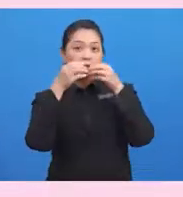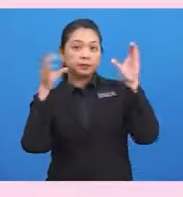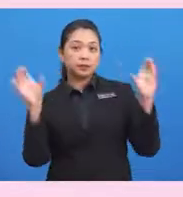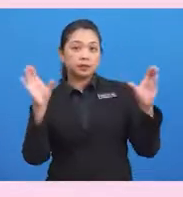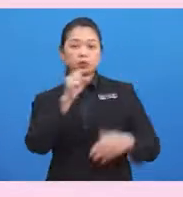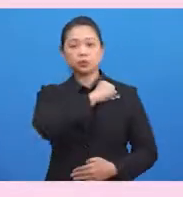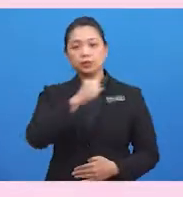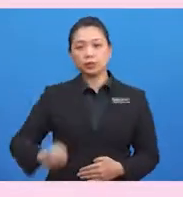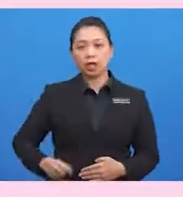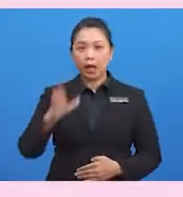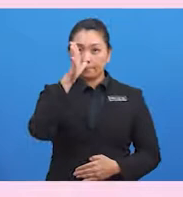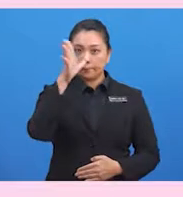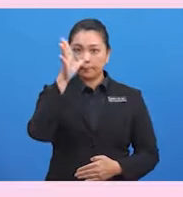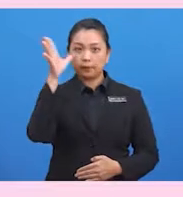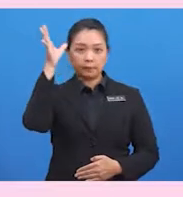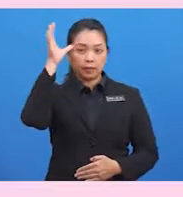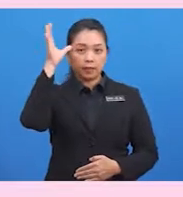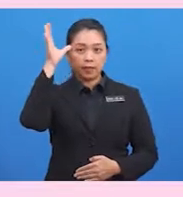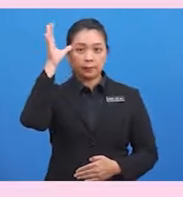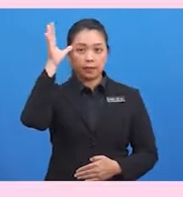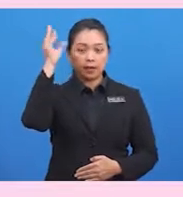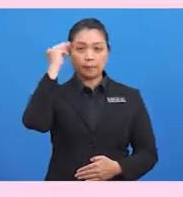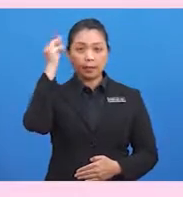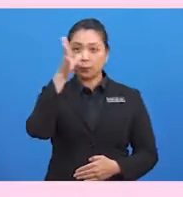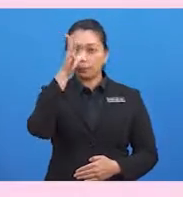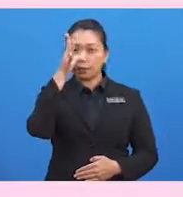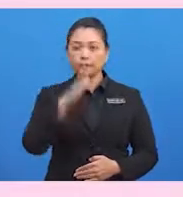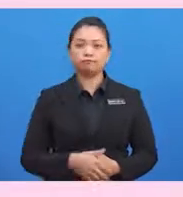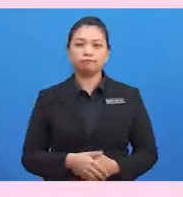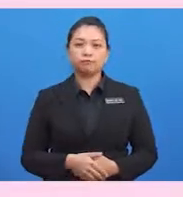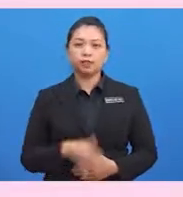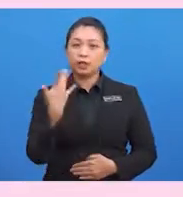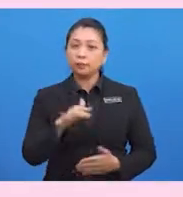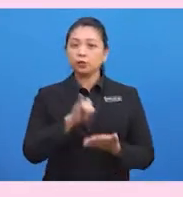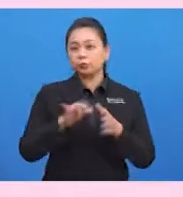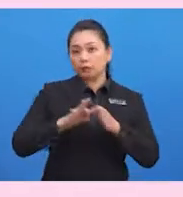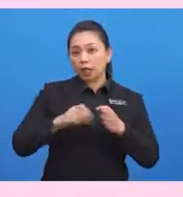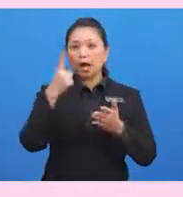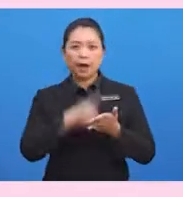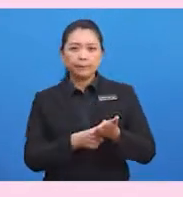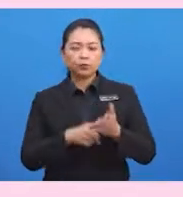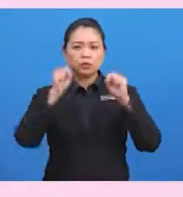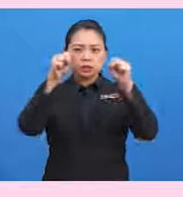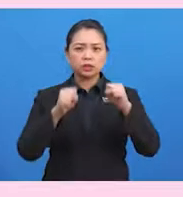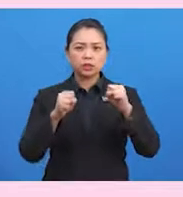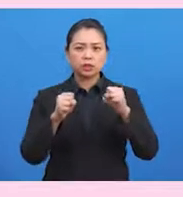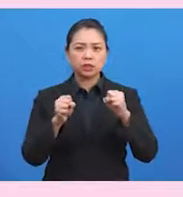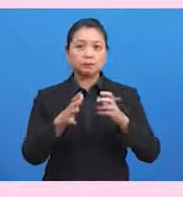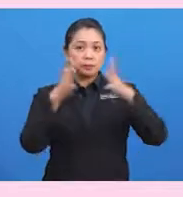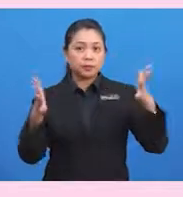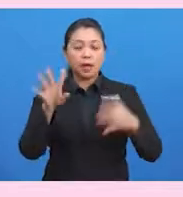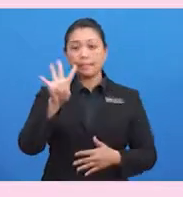Melayu langgeng serta menjelaskan Apakah dia sistem pembesar 4 lipatan dan